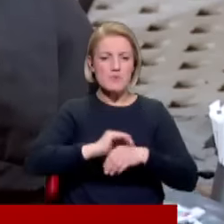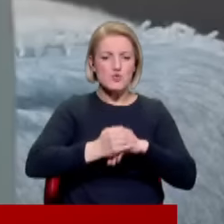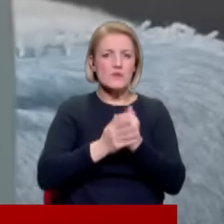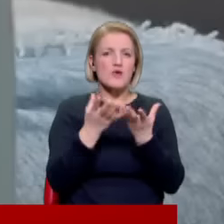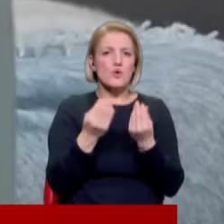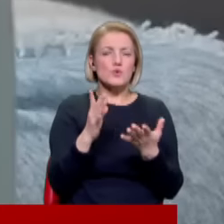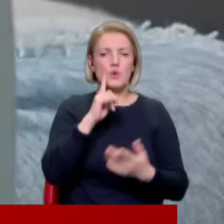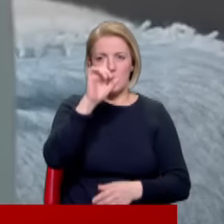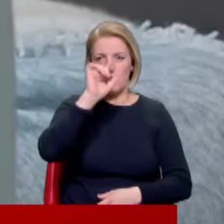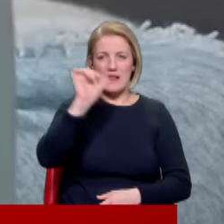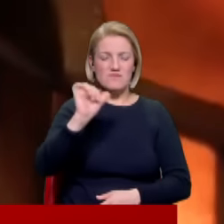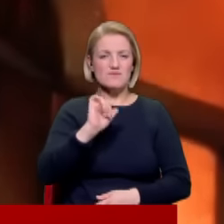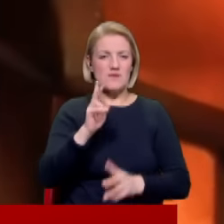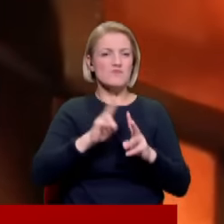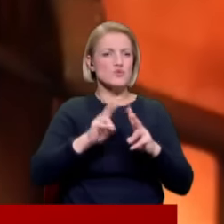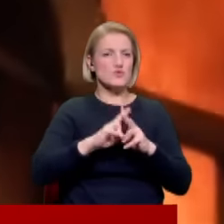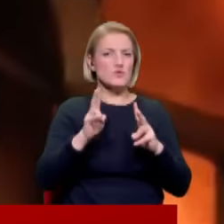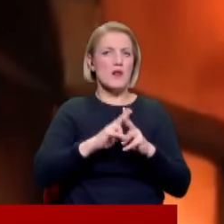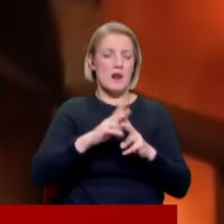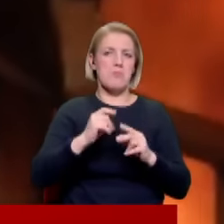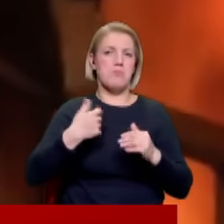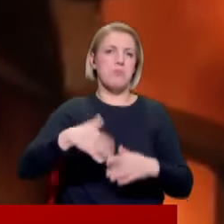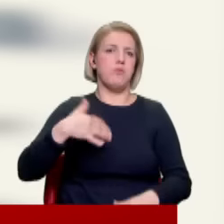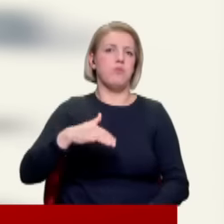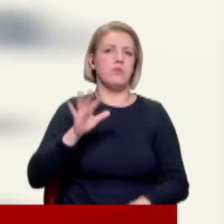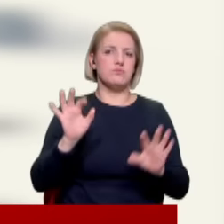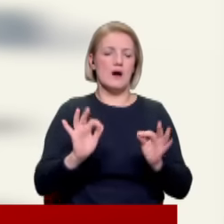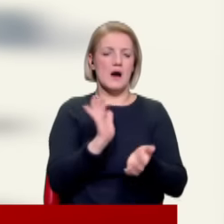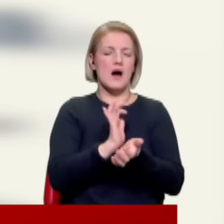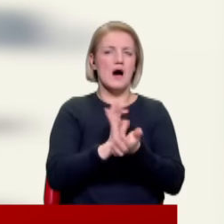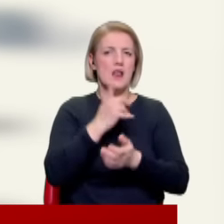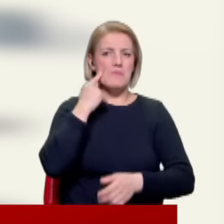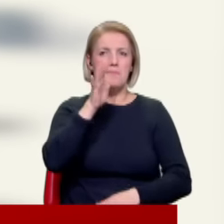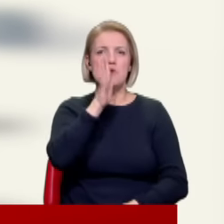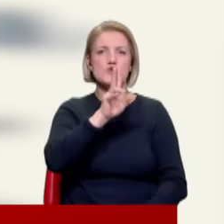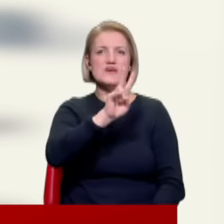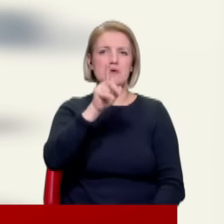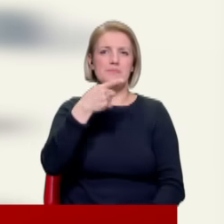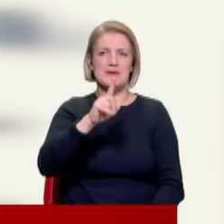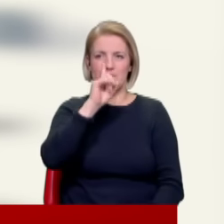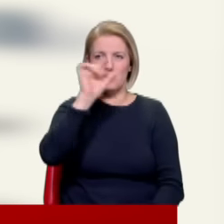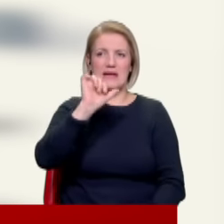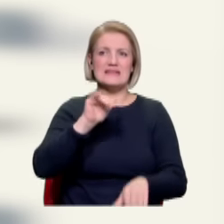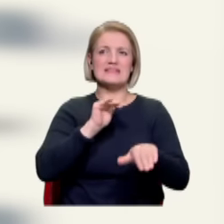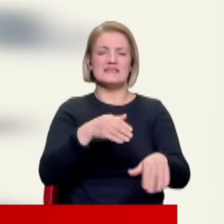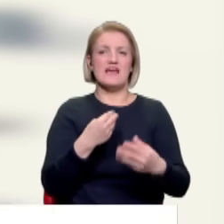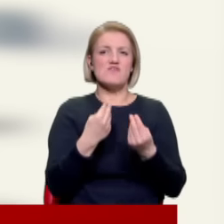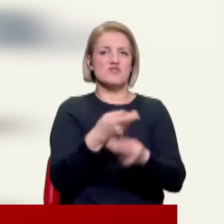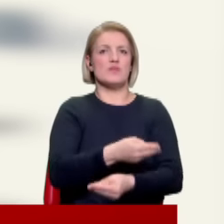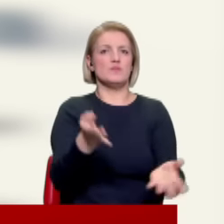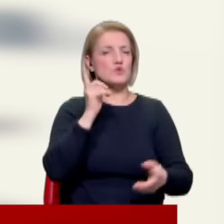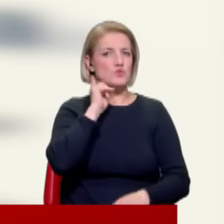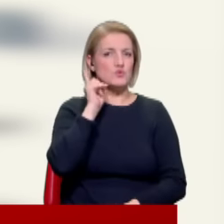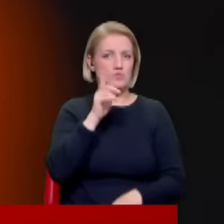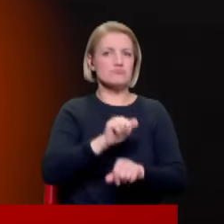oldu. Doğalgaz faturaları tüketicinin cebini yakmaya başladı. Aile Bakanlığı 521 bin hak sahibine doğalgaz desteği ödeneceğini duyurdu.